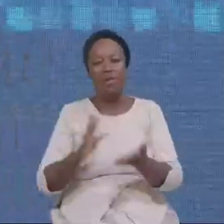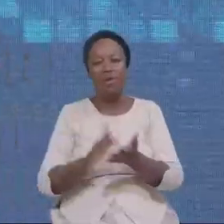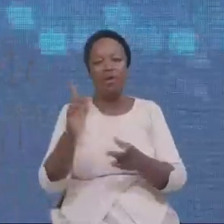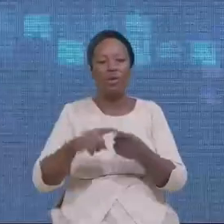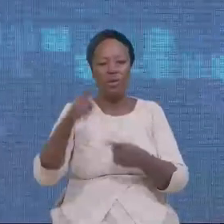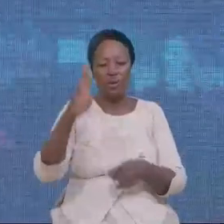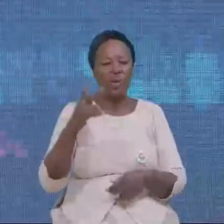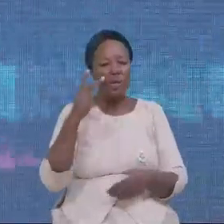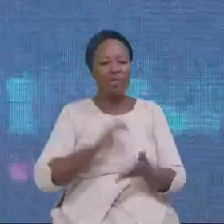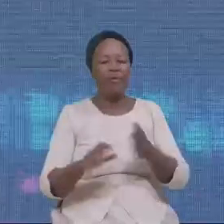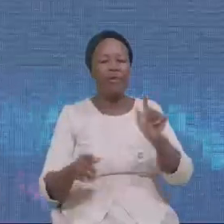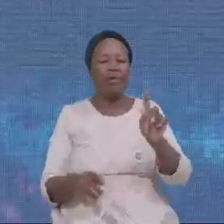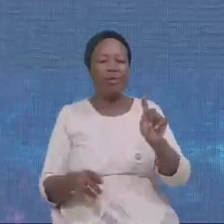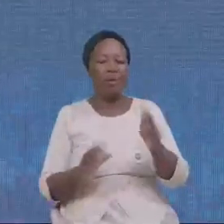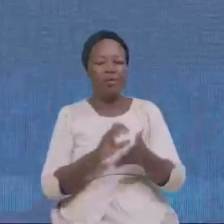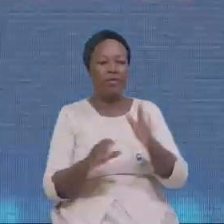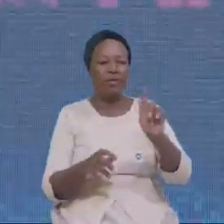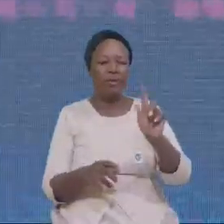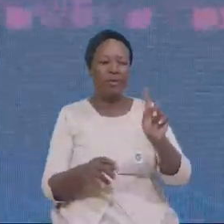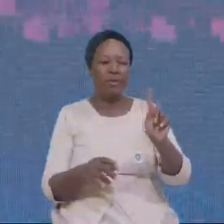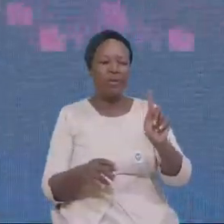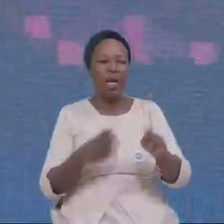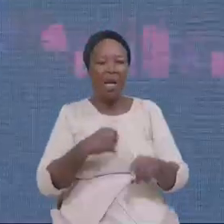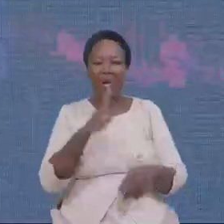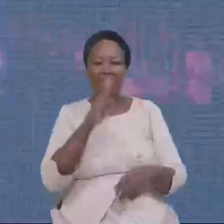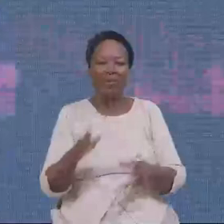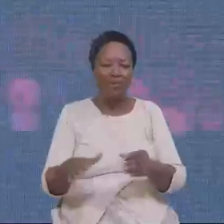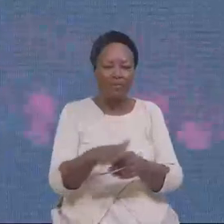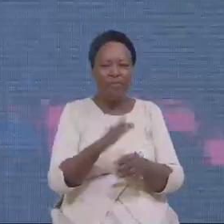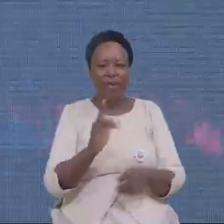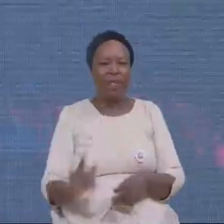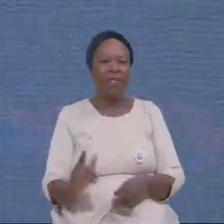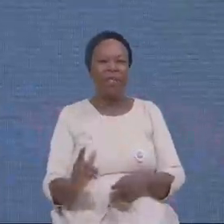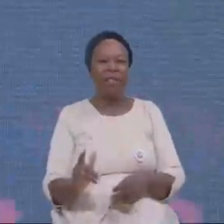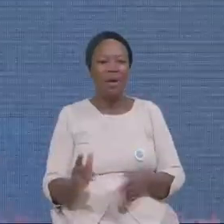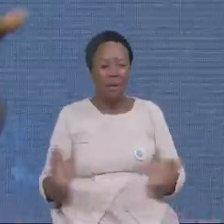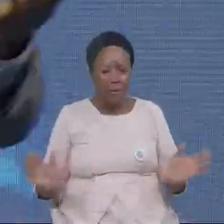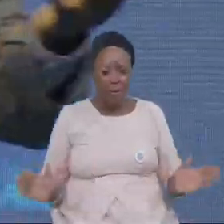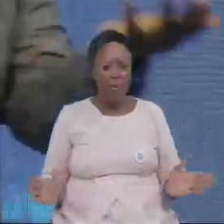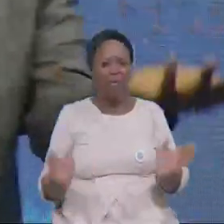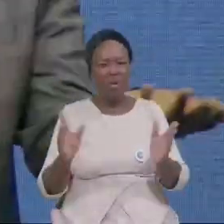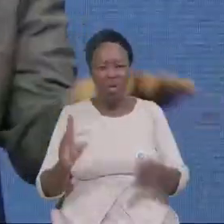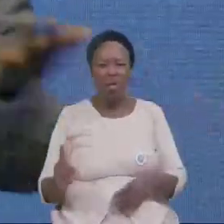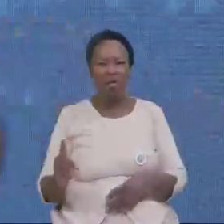verset 21. Verset 21. Et ayant la pleine conviction. Ayant la pleine conviction.